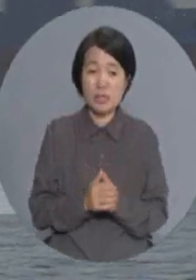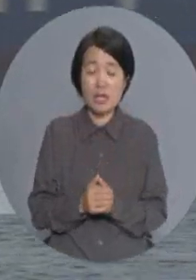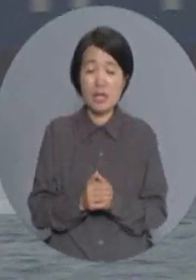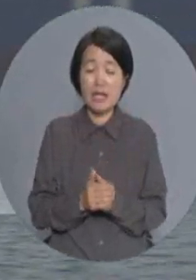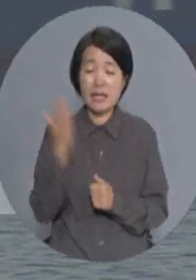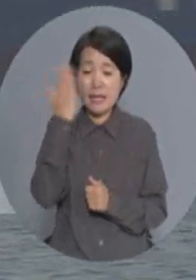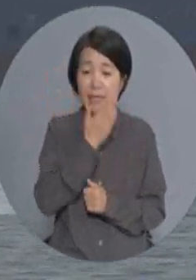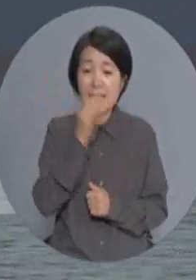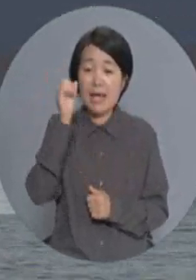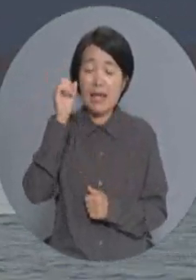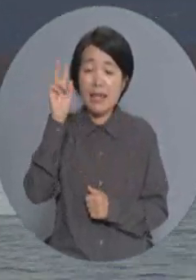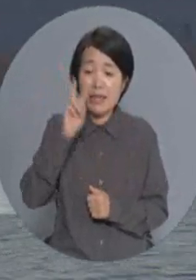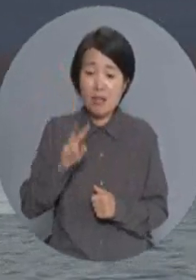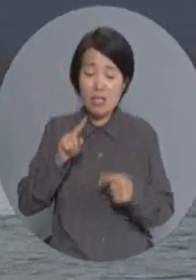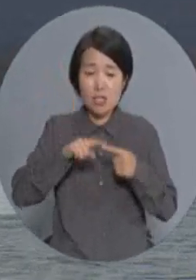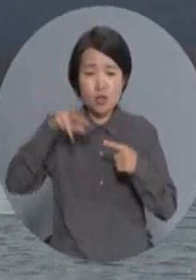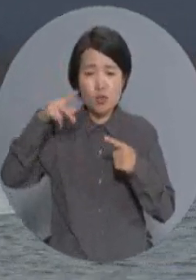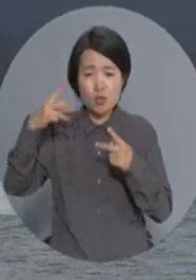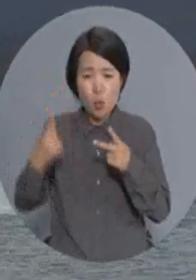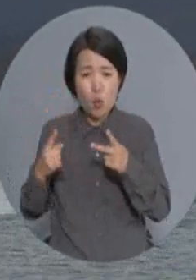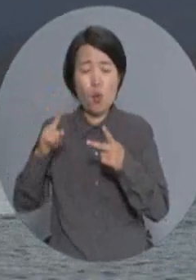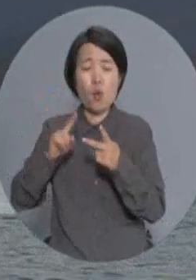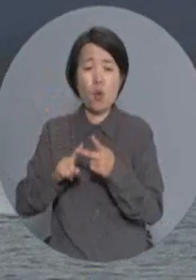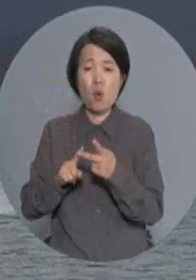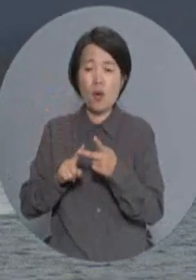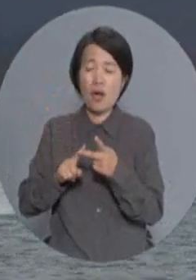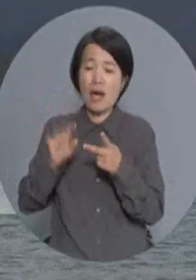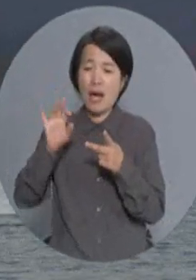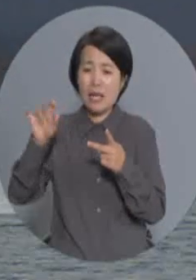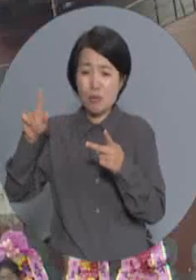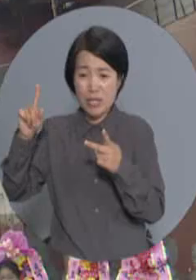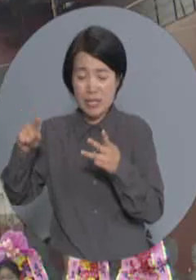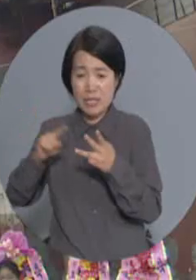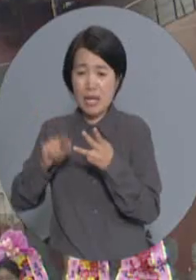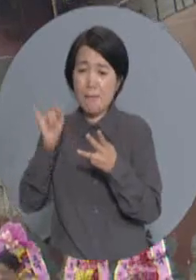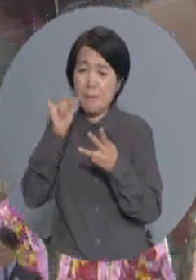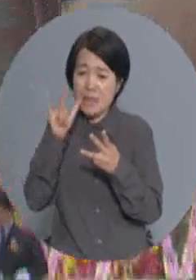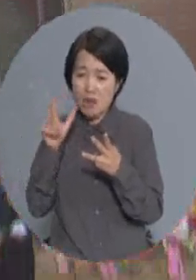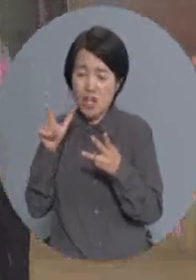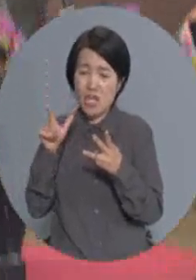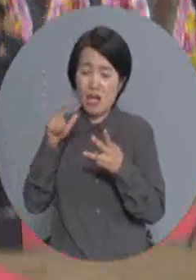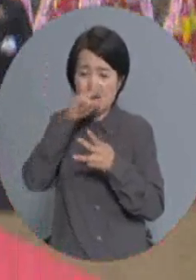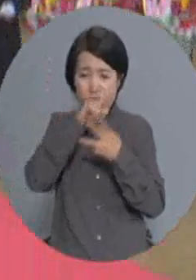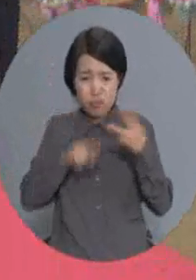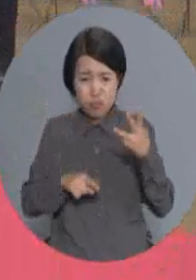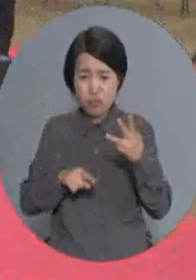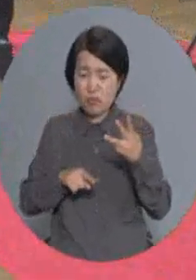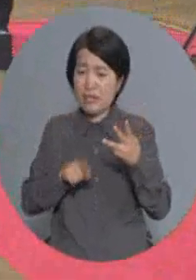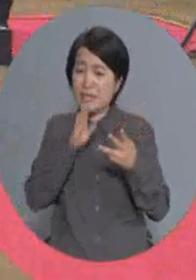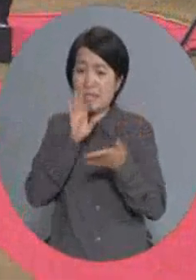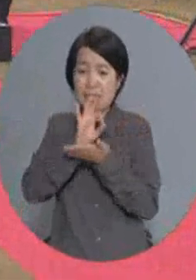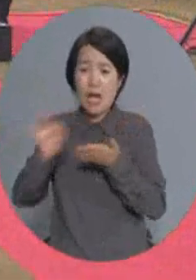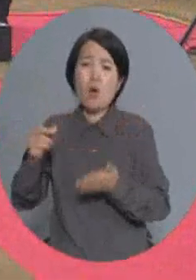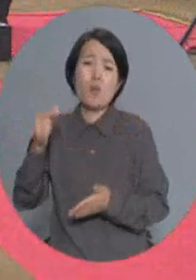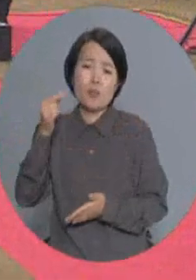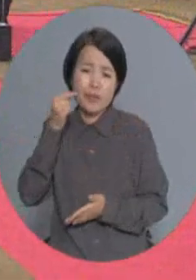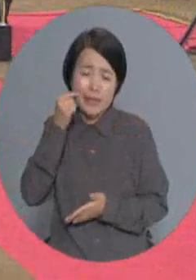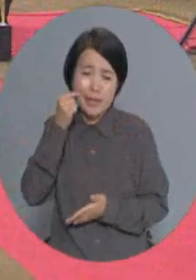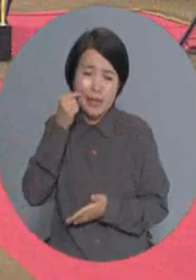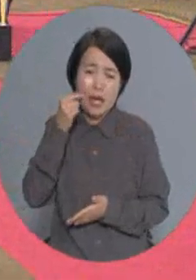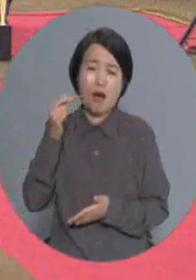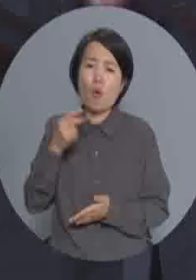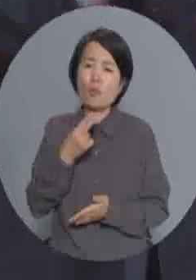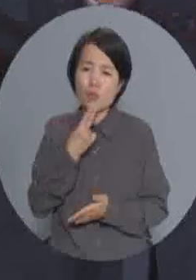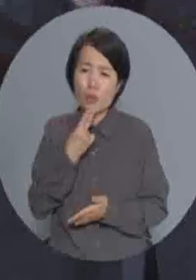다양하지만 실제 상용 선박에 적용된 사례는 많지 않습니다 다양한 친환경 연료 추진 시스템을 해상에서